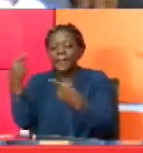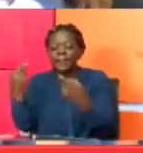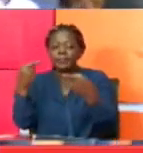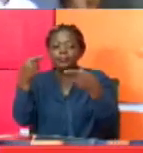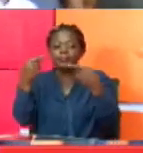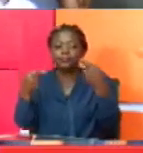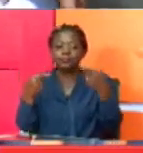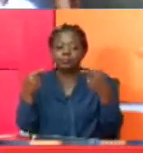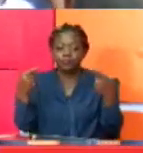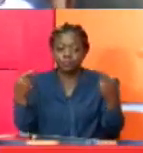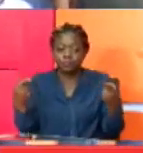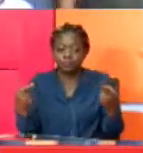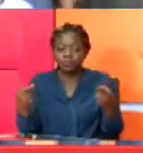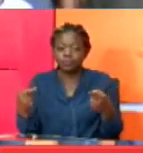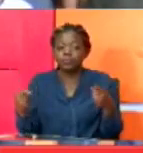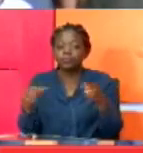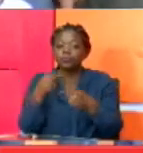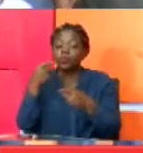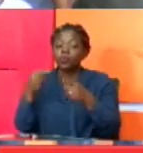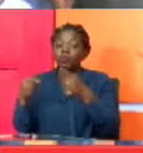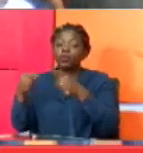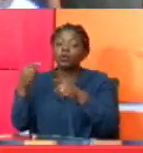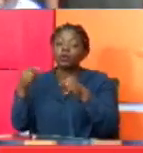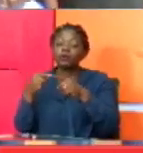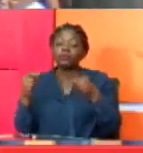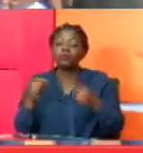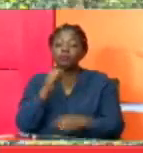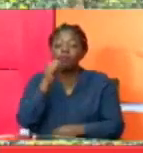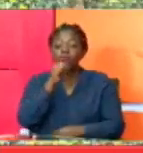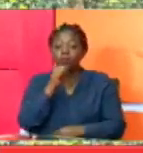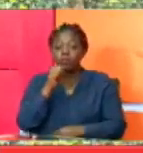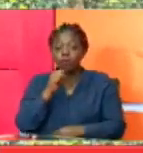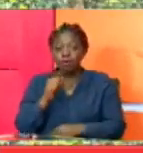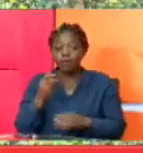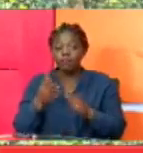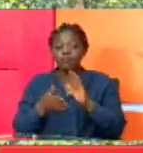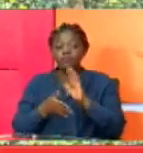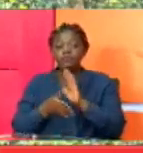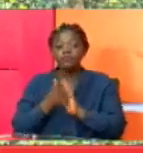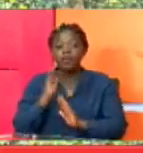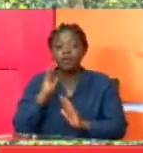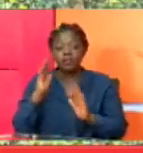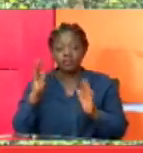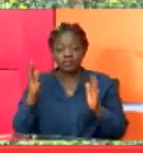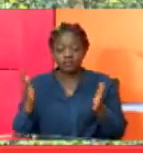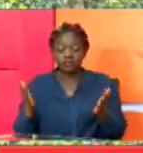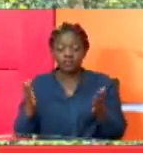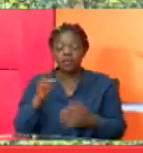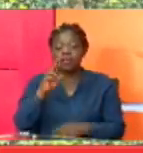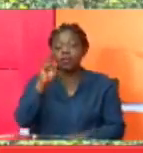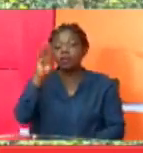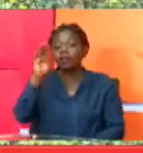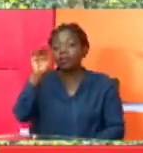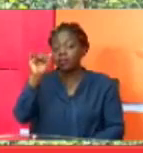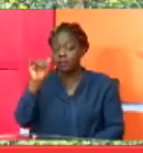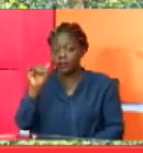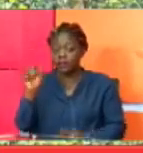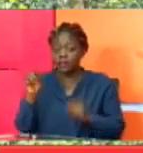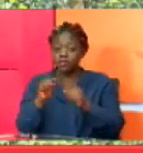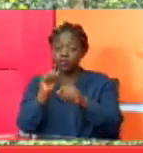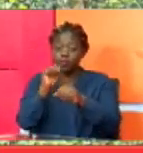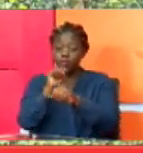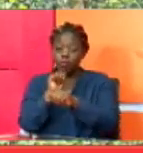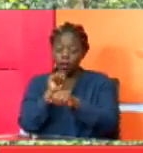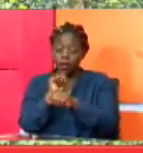maaso, ale n'abayitamu era bakaddiwa mangu nnyo ne banga tebakyasobola kuzanya rugby. Ne tuba nti no tukoze